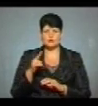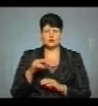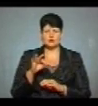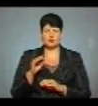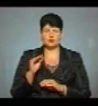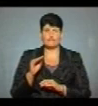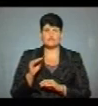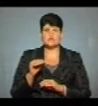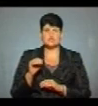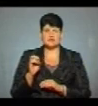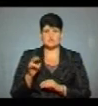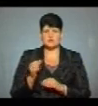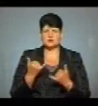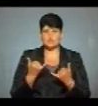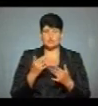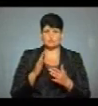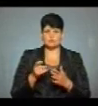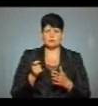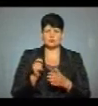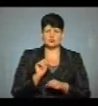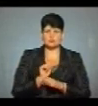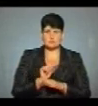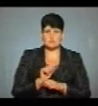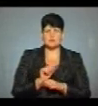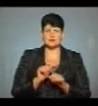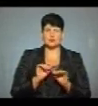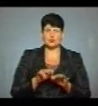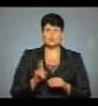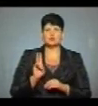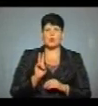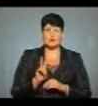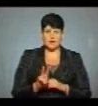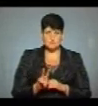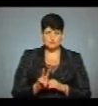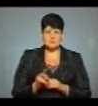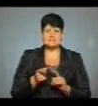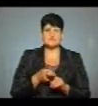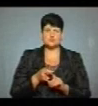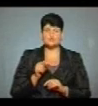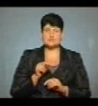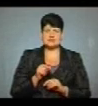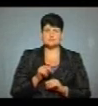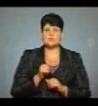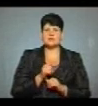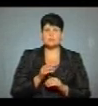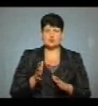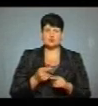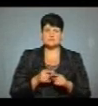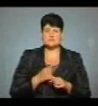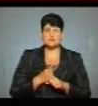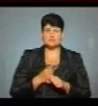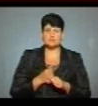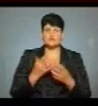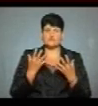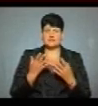в 9 вечора будемо перекривати рух тролейбуса в зв'язку з тим, що ми не можемо це робити